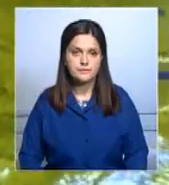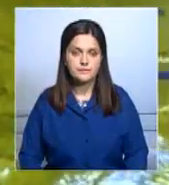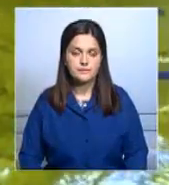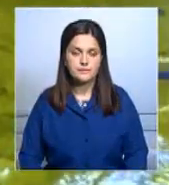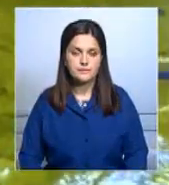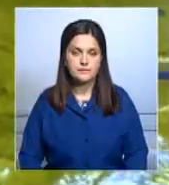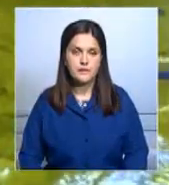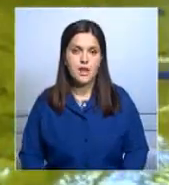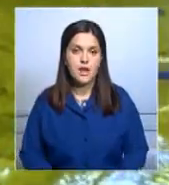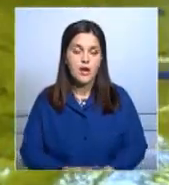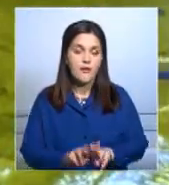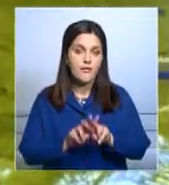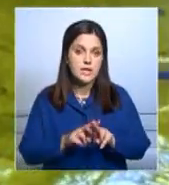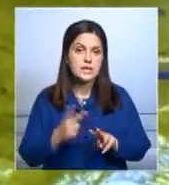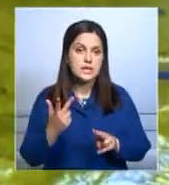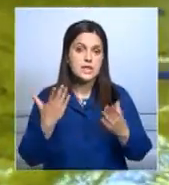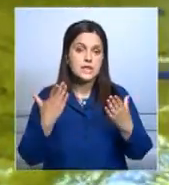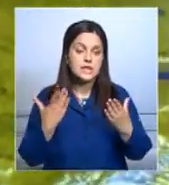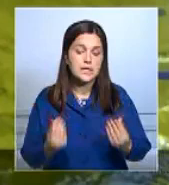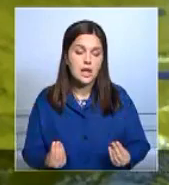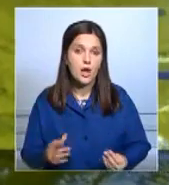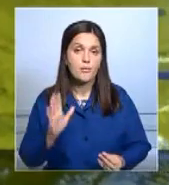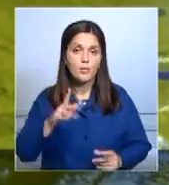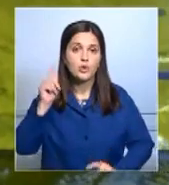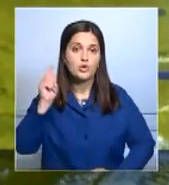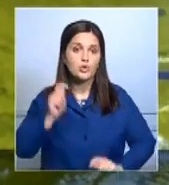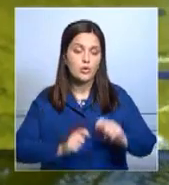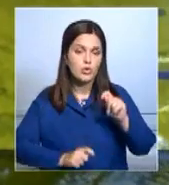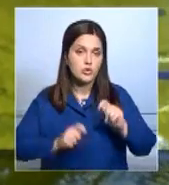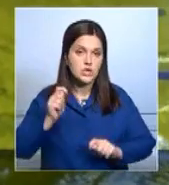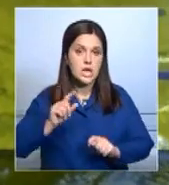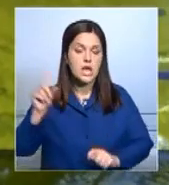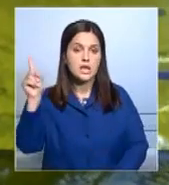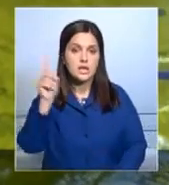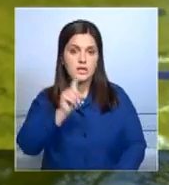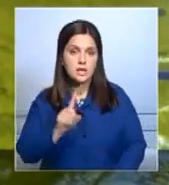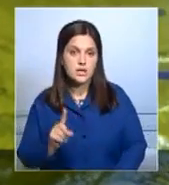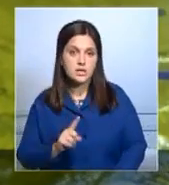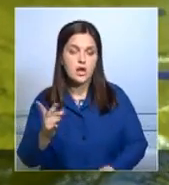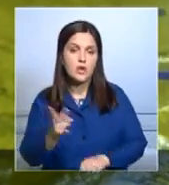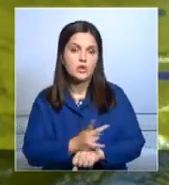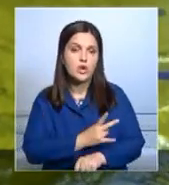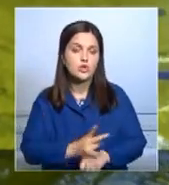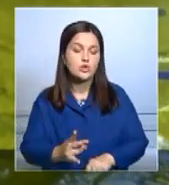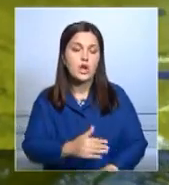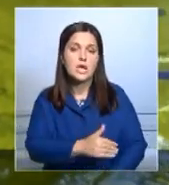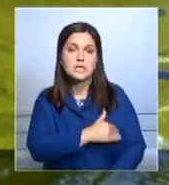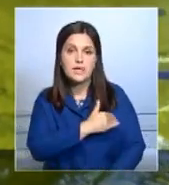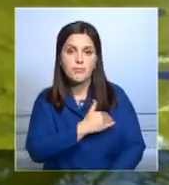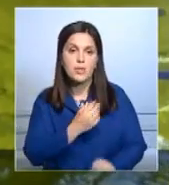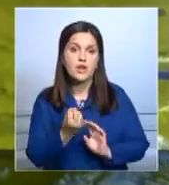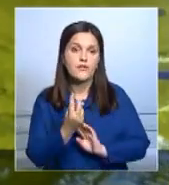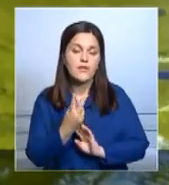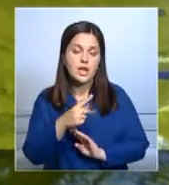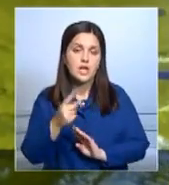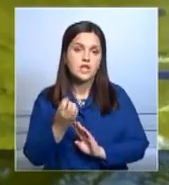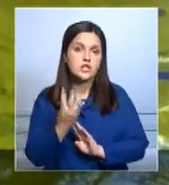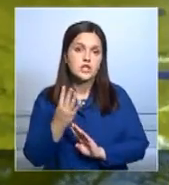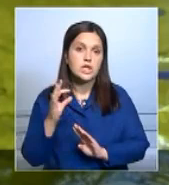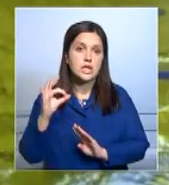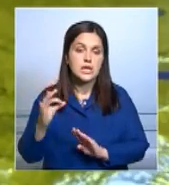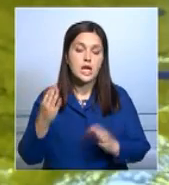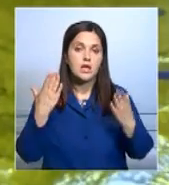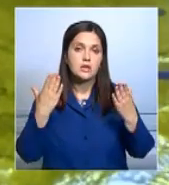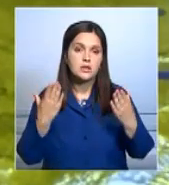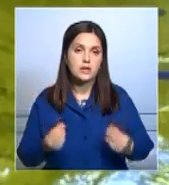В Астане 3 дня ожидаем кратковременная дождь, гроза. Ночные температуры 12-14,